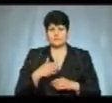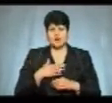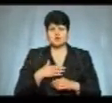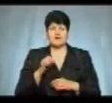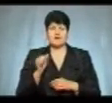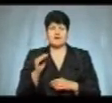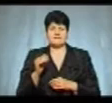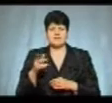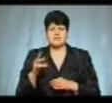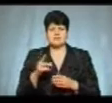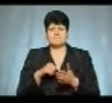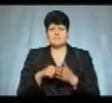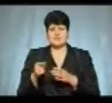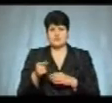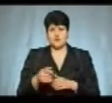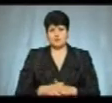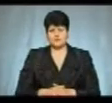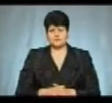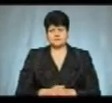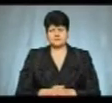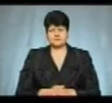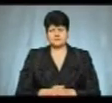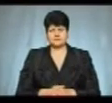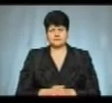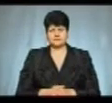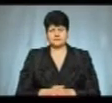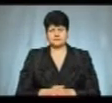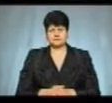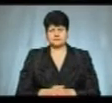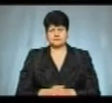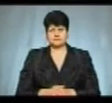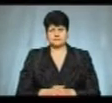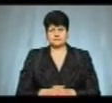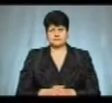афганцями міста Тернополя. Марта Журавель, Андрій Прокопів. Новини.